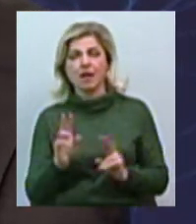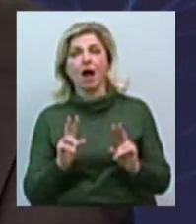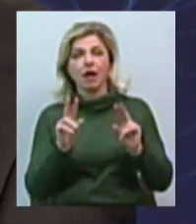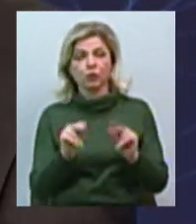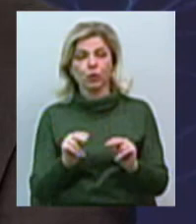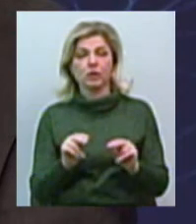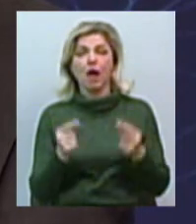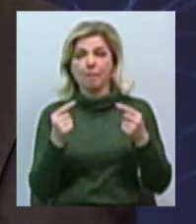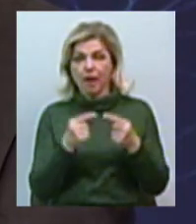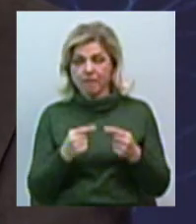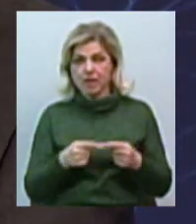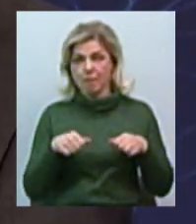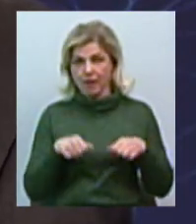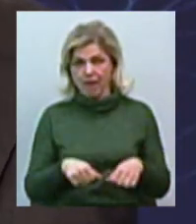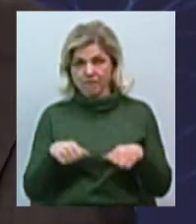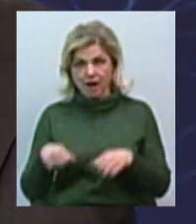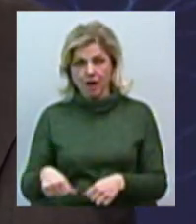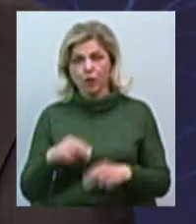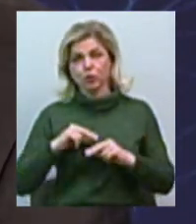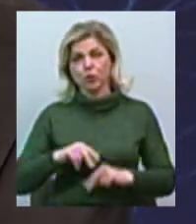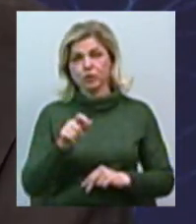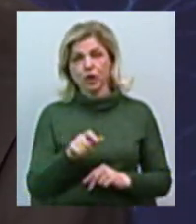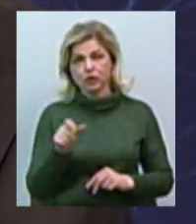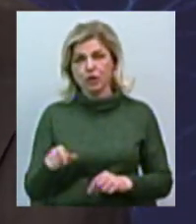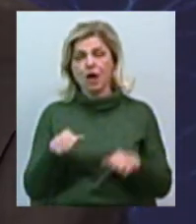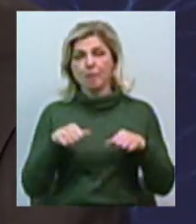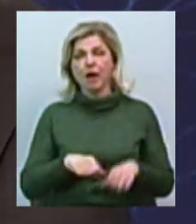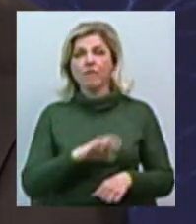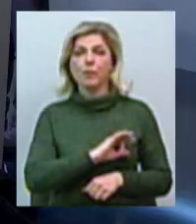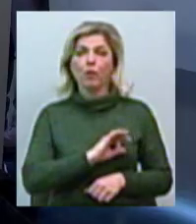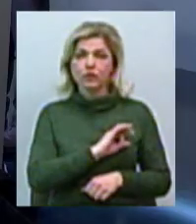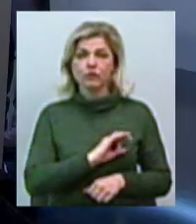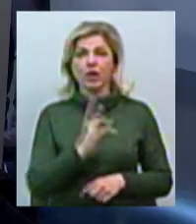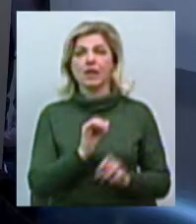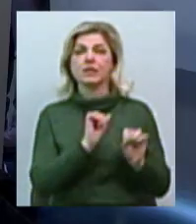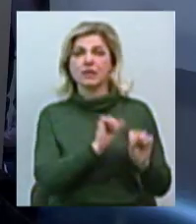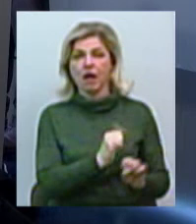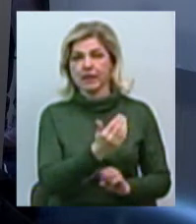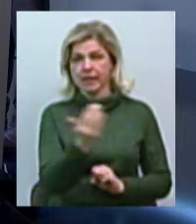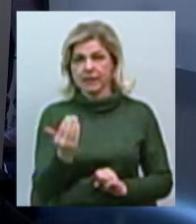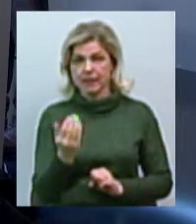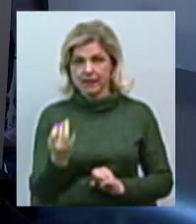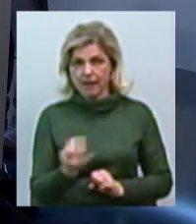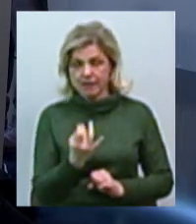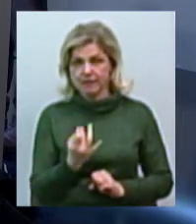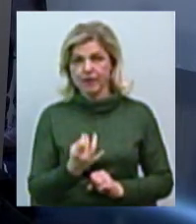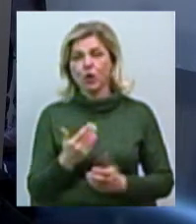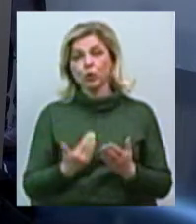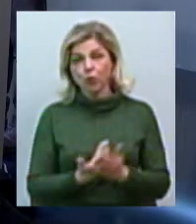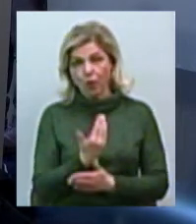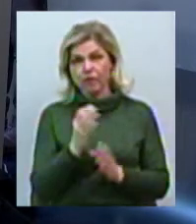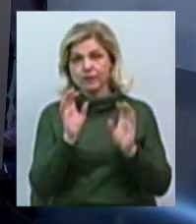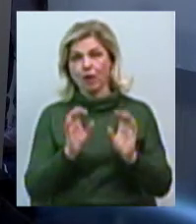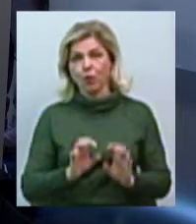гарантують певні права трудящих, права профспілок на захист їх інтересів. Новий закон,